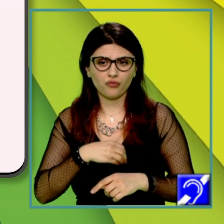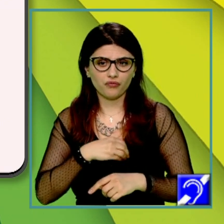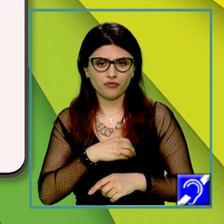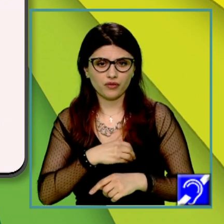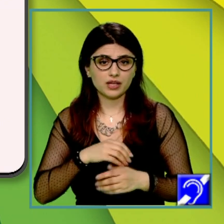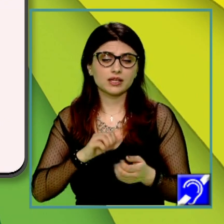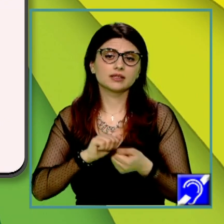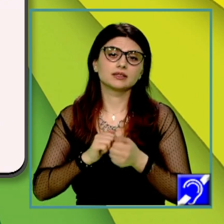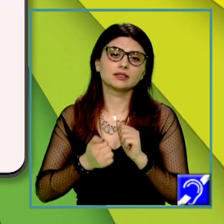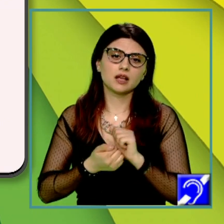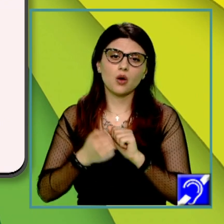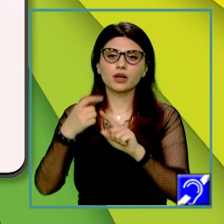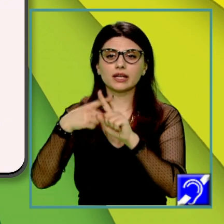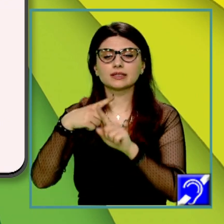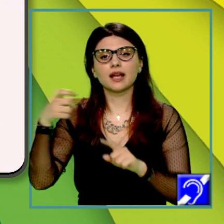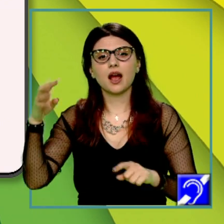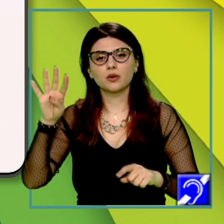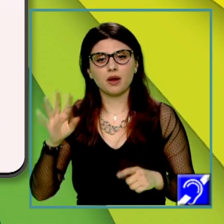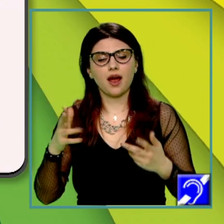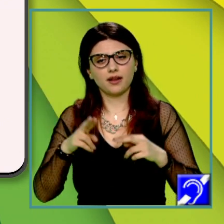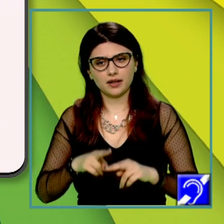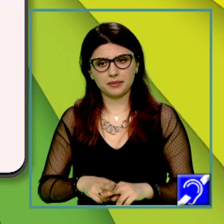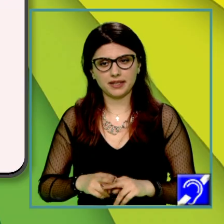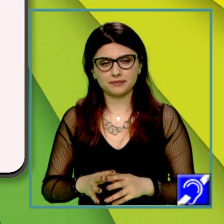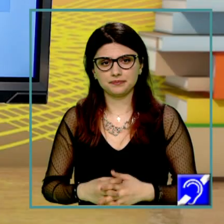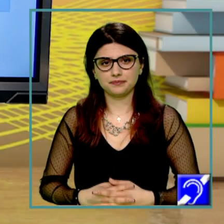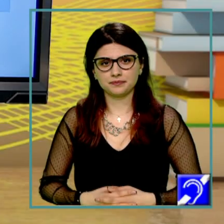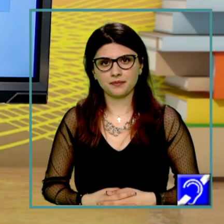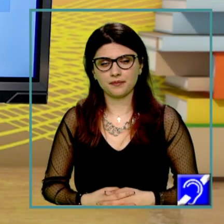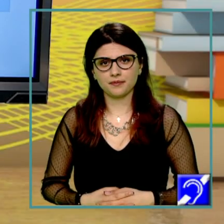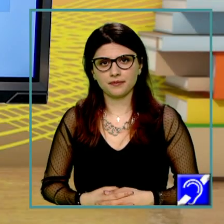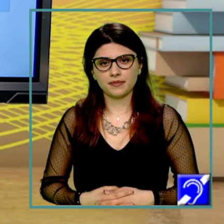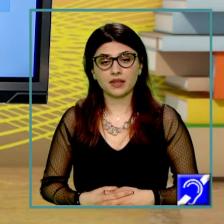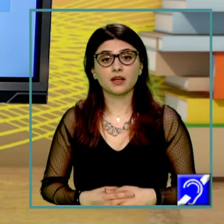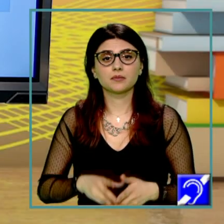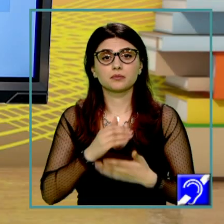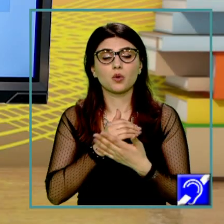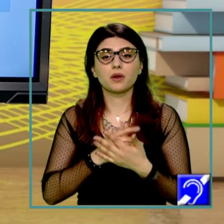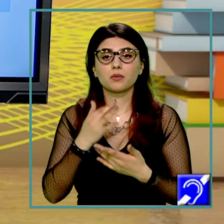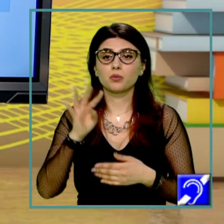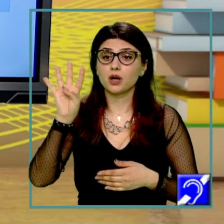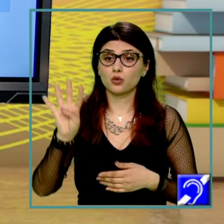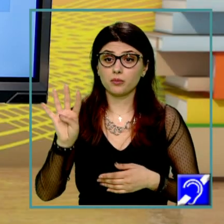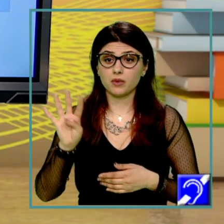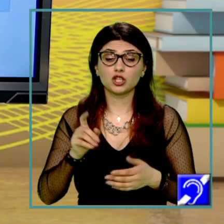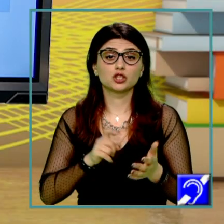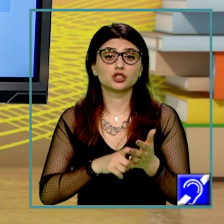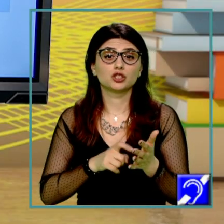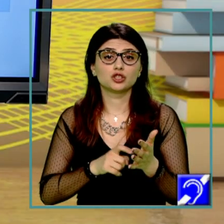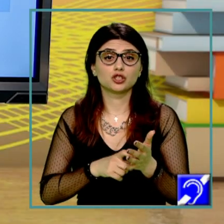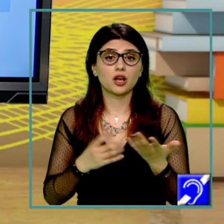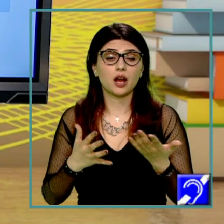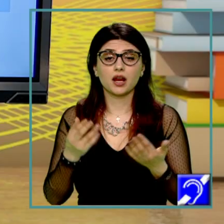sau x egal cu patru care convine la problema numărul 4 se cere determinarea